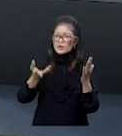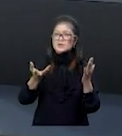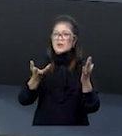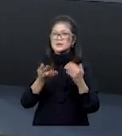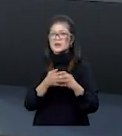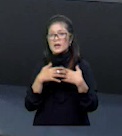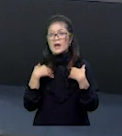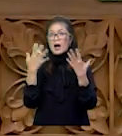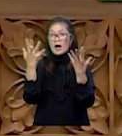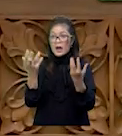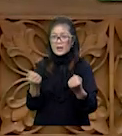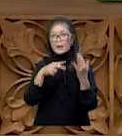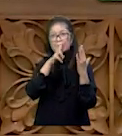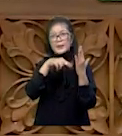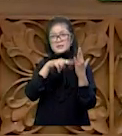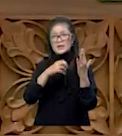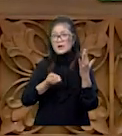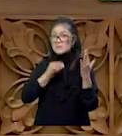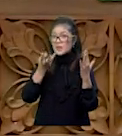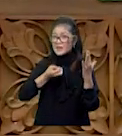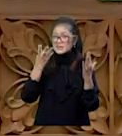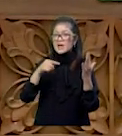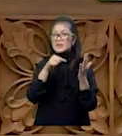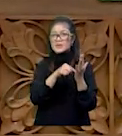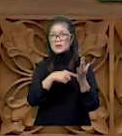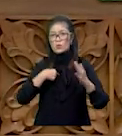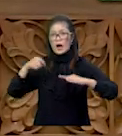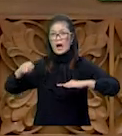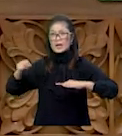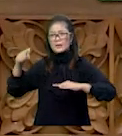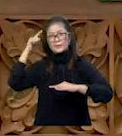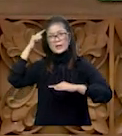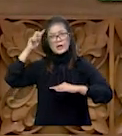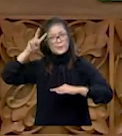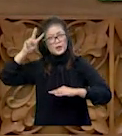dapat menjadi pertimbangan hakim dalam memutuskan vonis bagi Richard Eliezer.